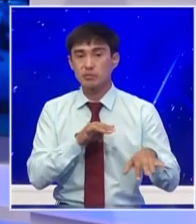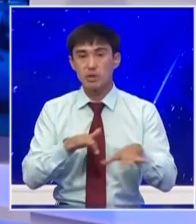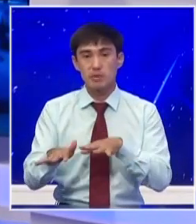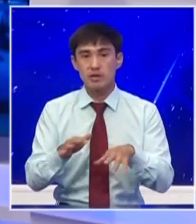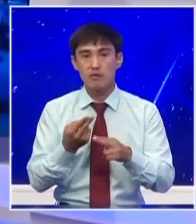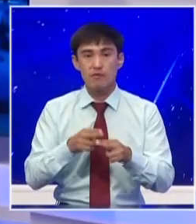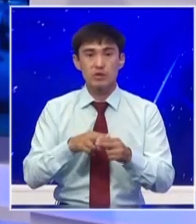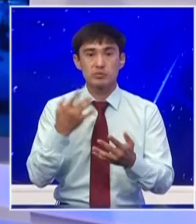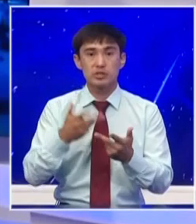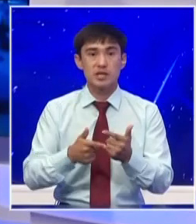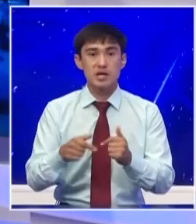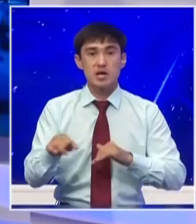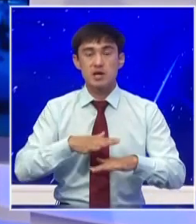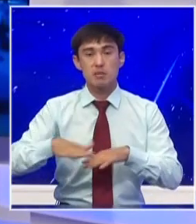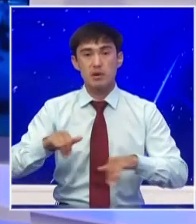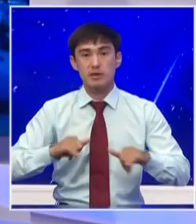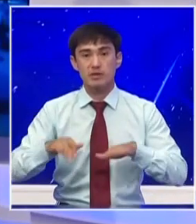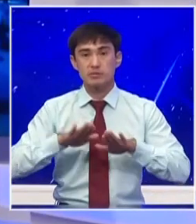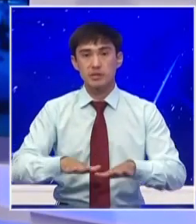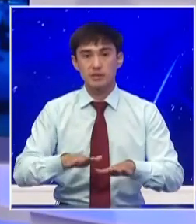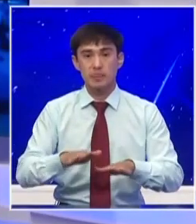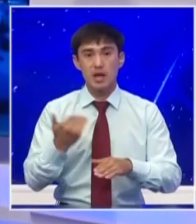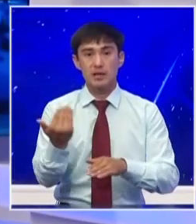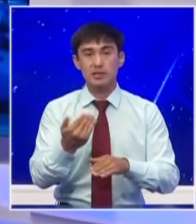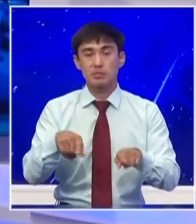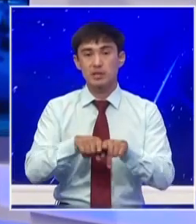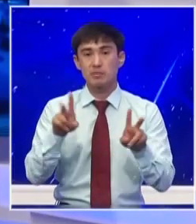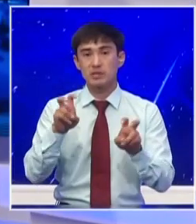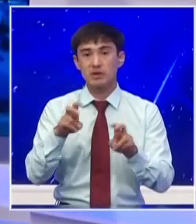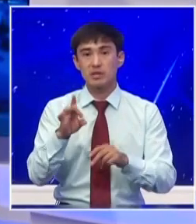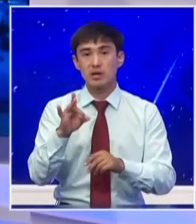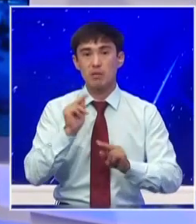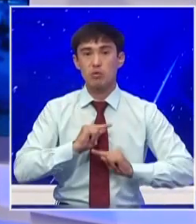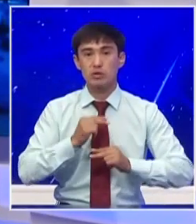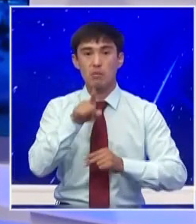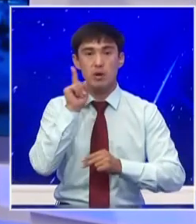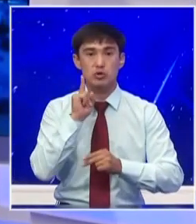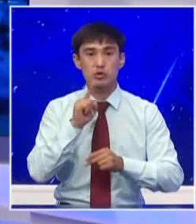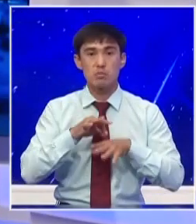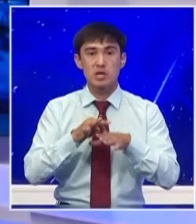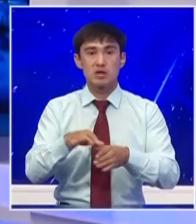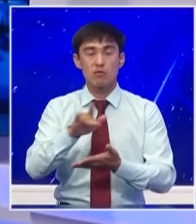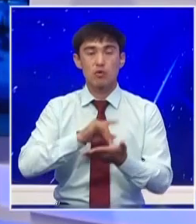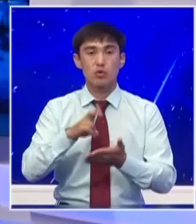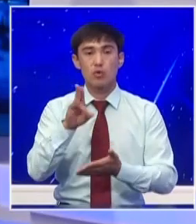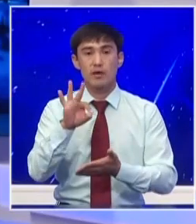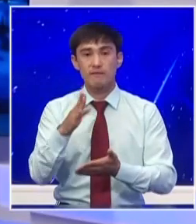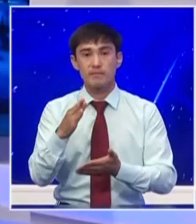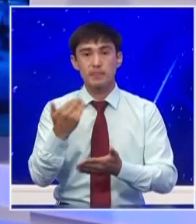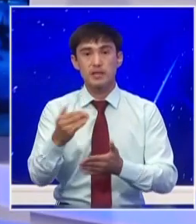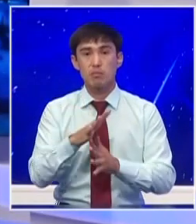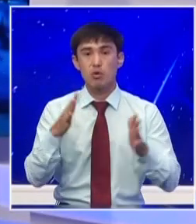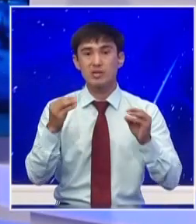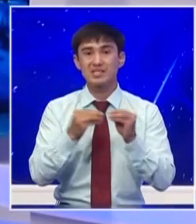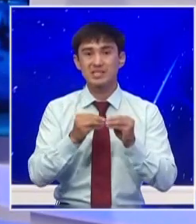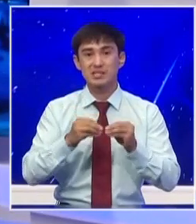различные мероприятия, в том числе и ярмарки вакансий. Одна из них под названием «Работа для молодежи» прошла в городе Кунаев. На ней